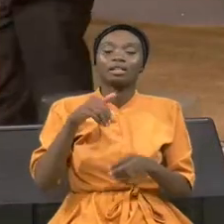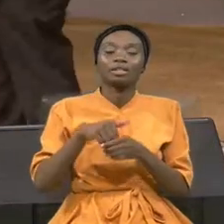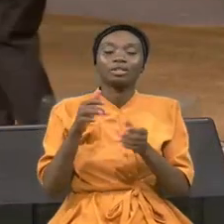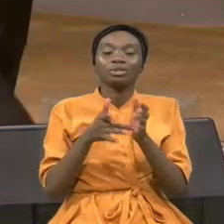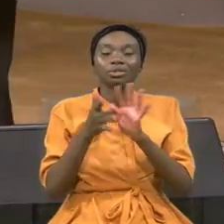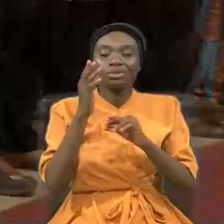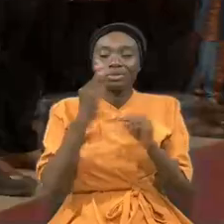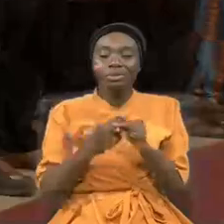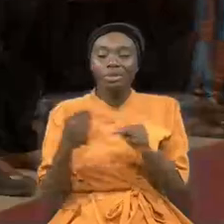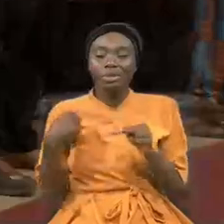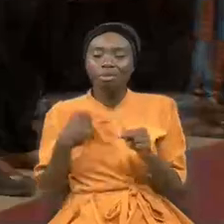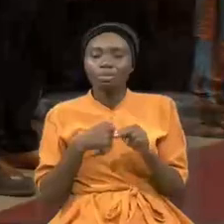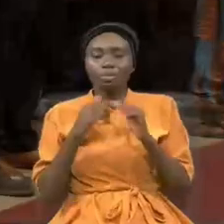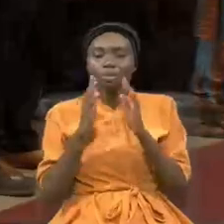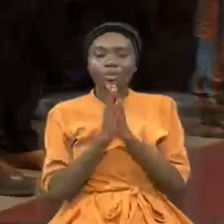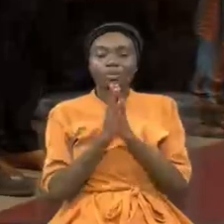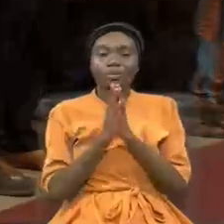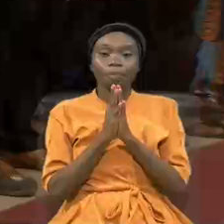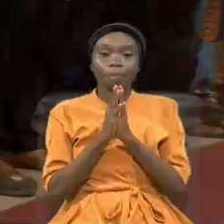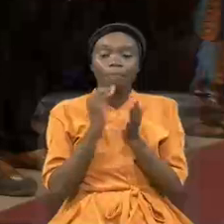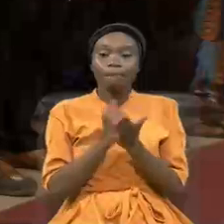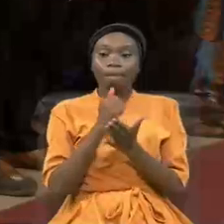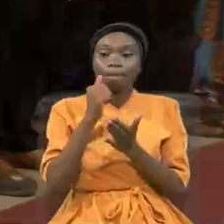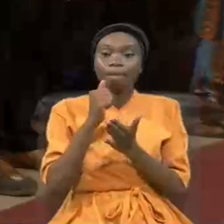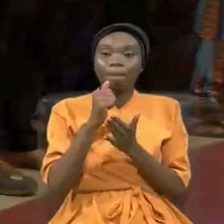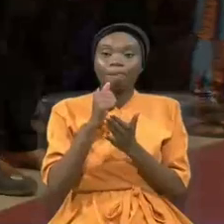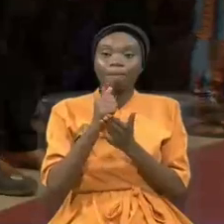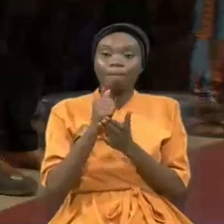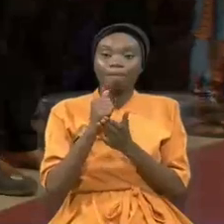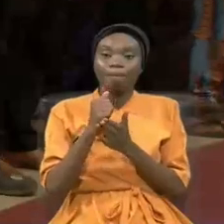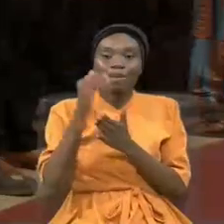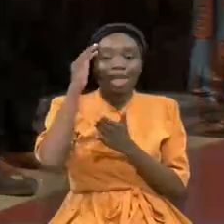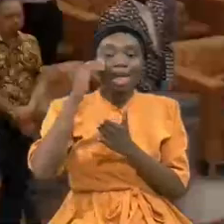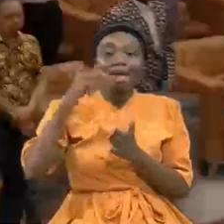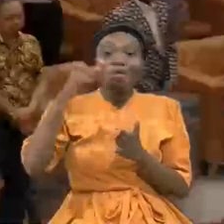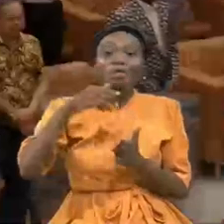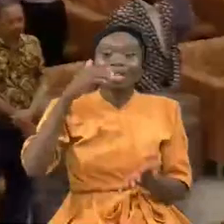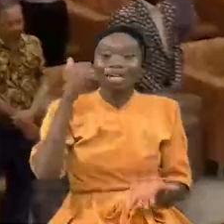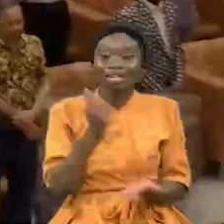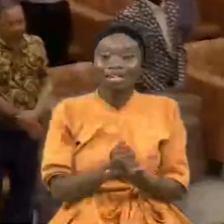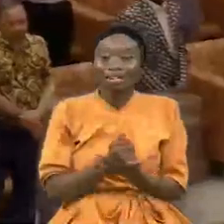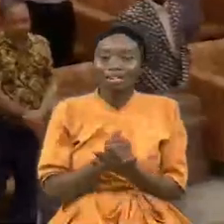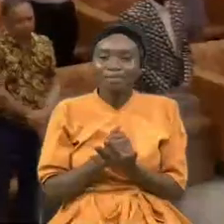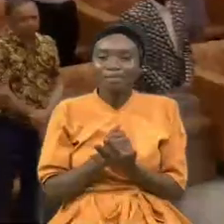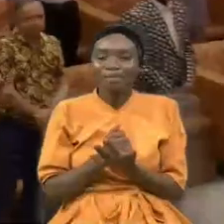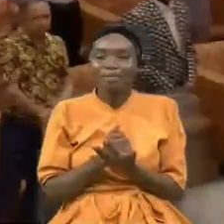de Jésus, nous prions. Donnez-moi Amen avant de vous asseoir.